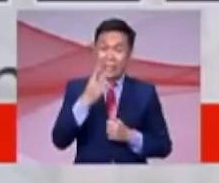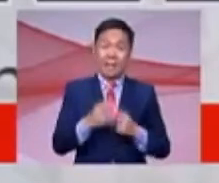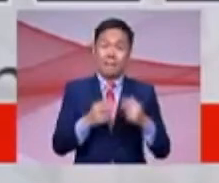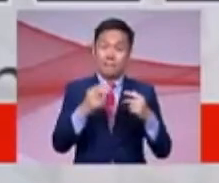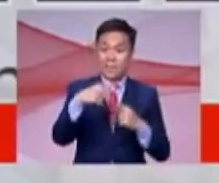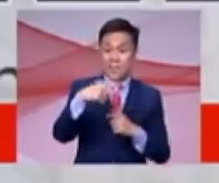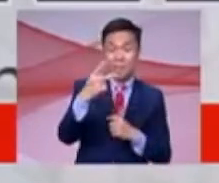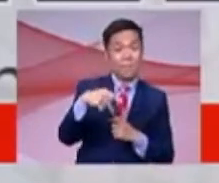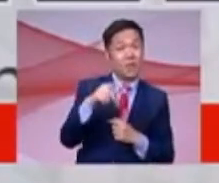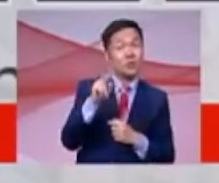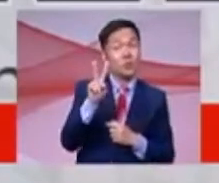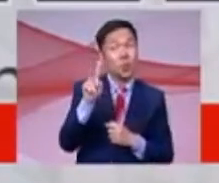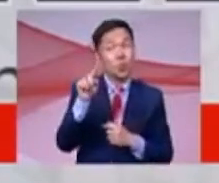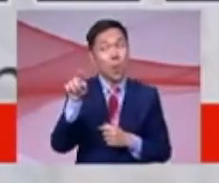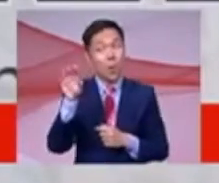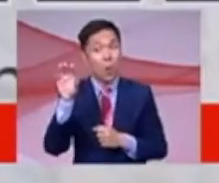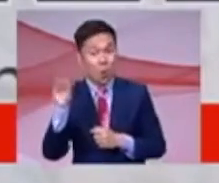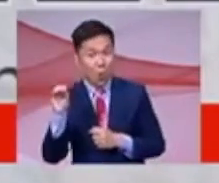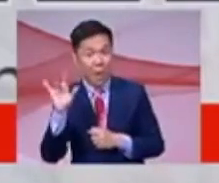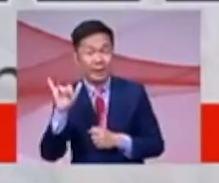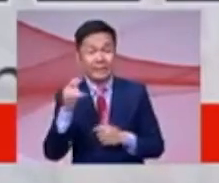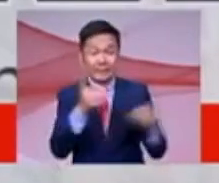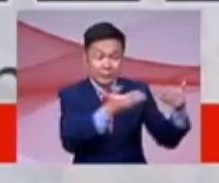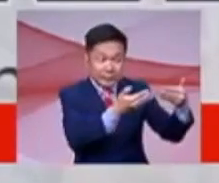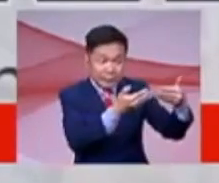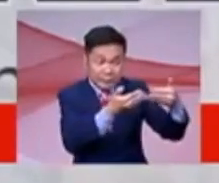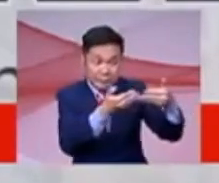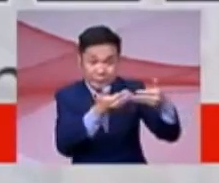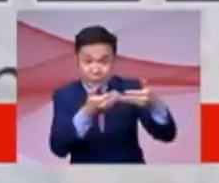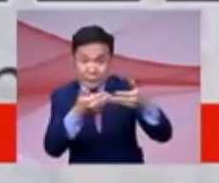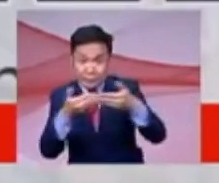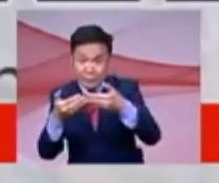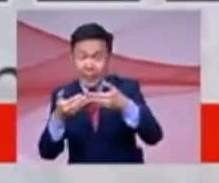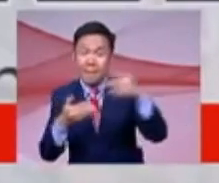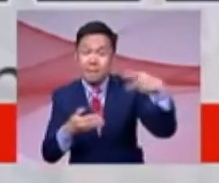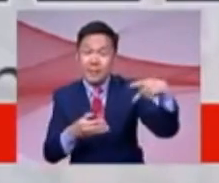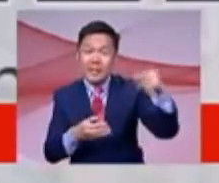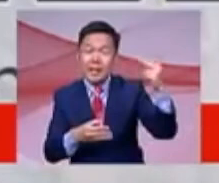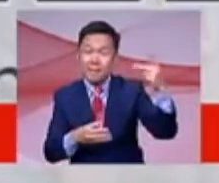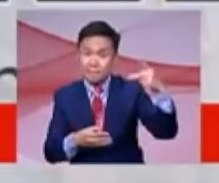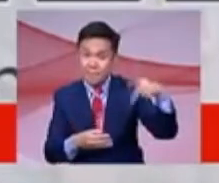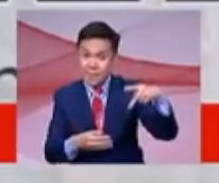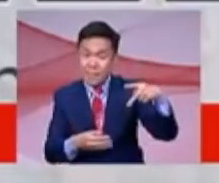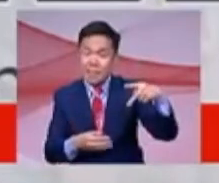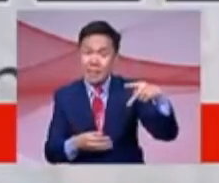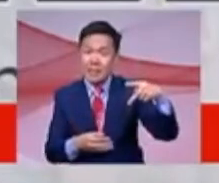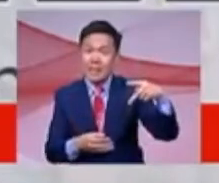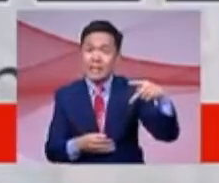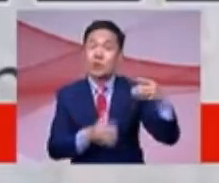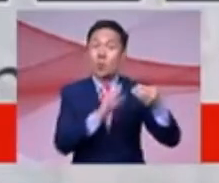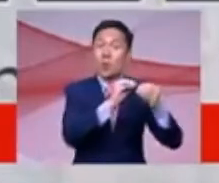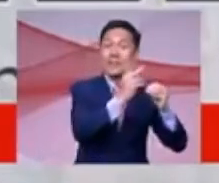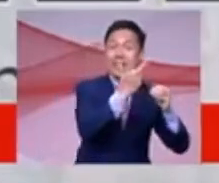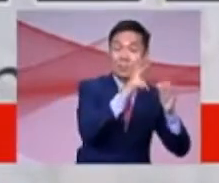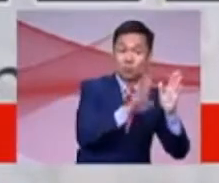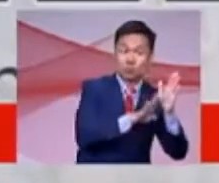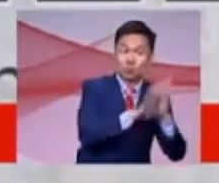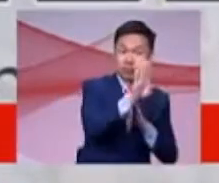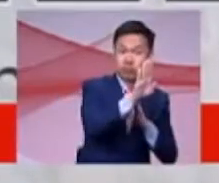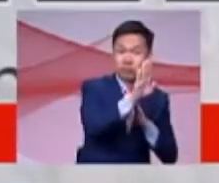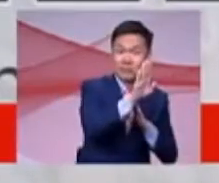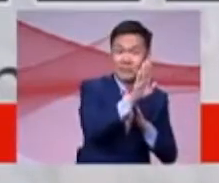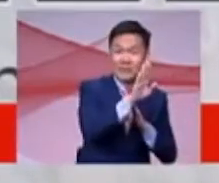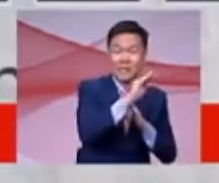PKP 2.0 ada kesinambungan daripada PKP gelombang ketiga, iaitu kita